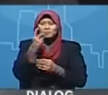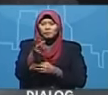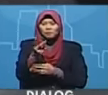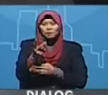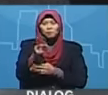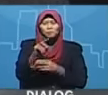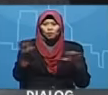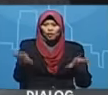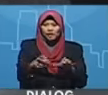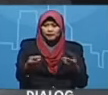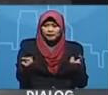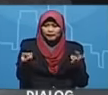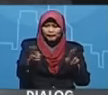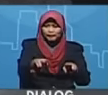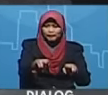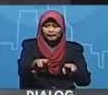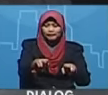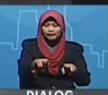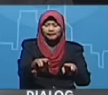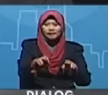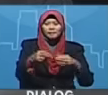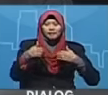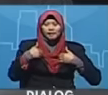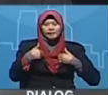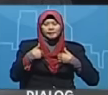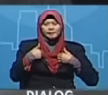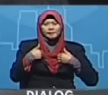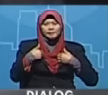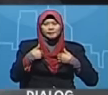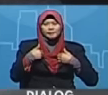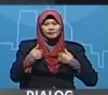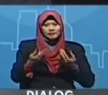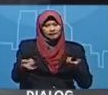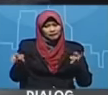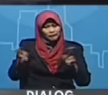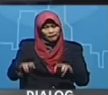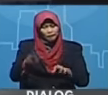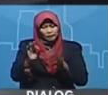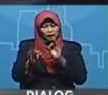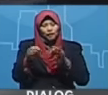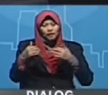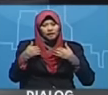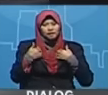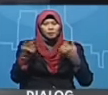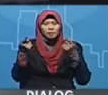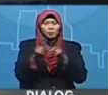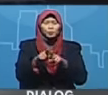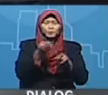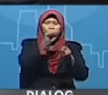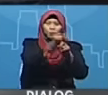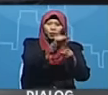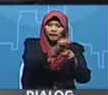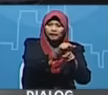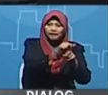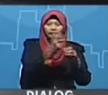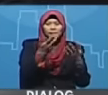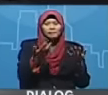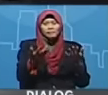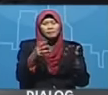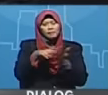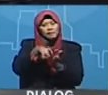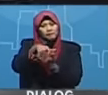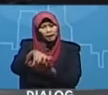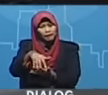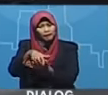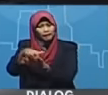supaya membuat perjanjian juga supaya ada ikatan. Supaya sekiranya berlaku penipuan apa ni kelemahan